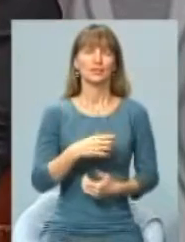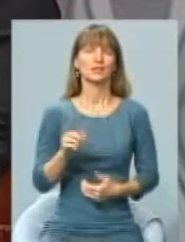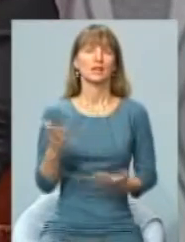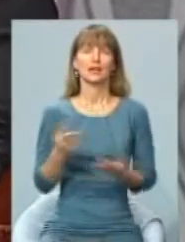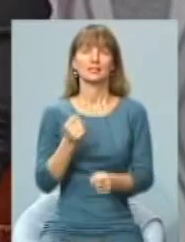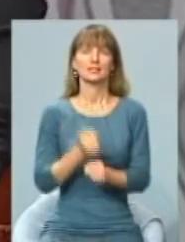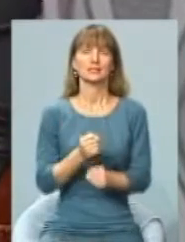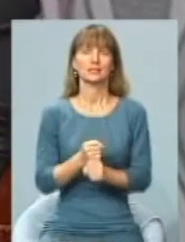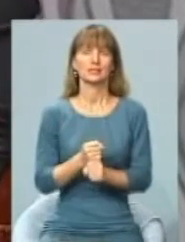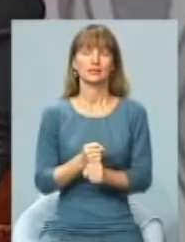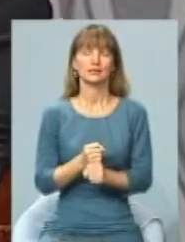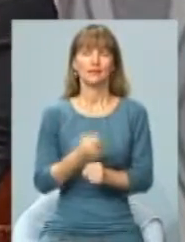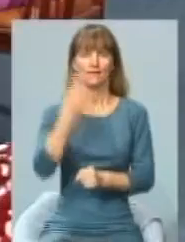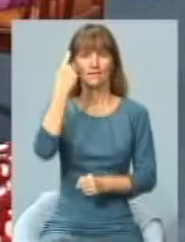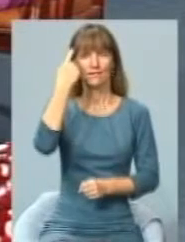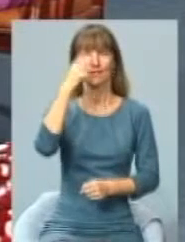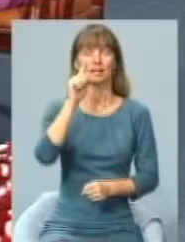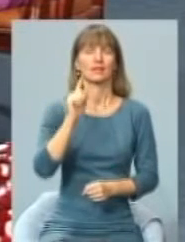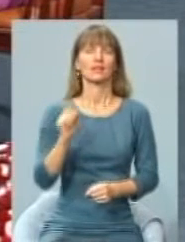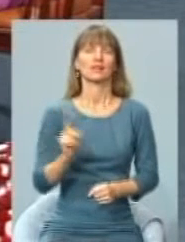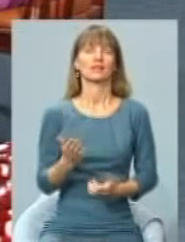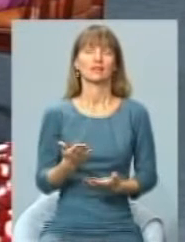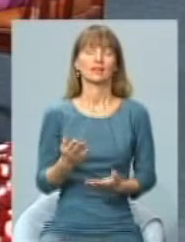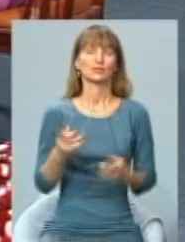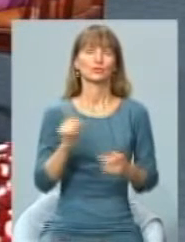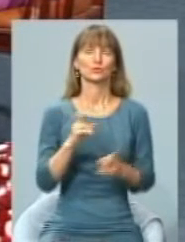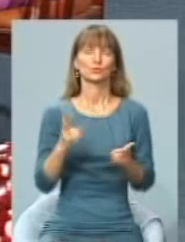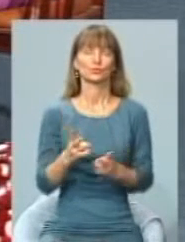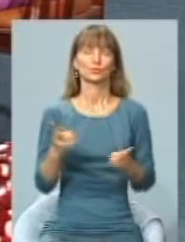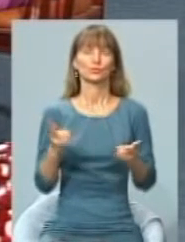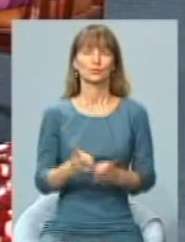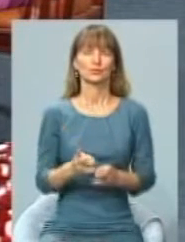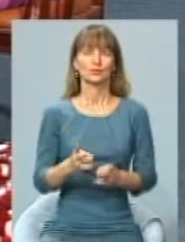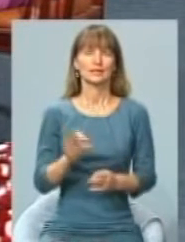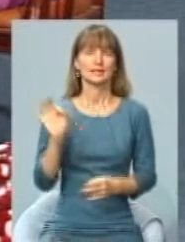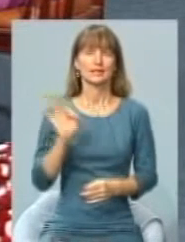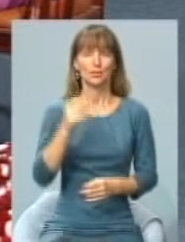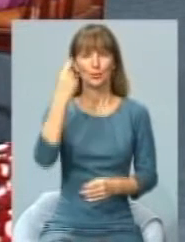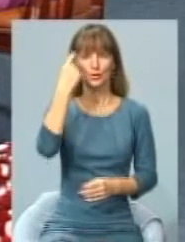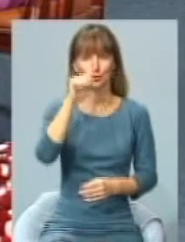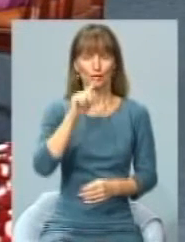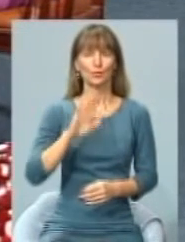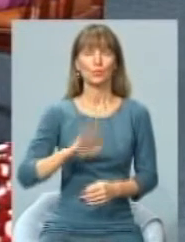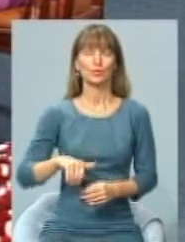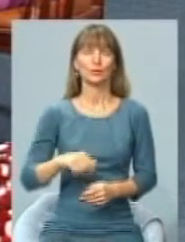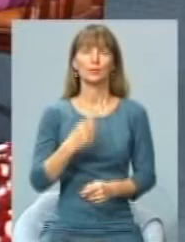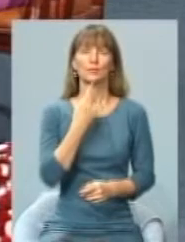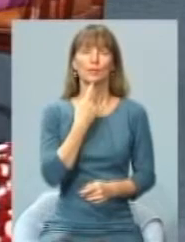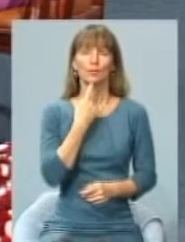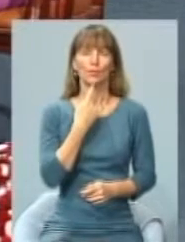створити власний винахід? Ну, нужно сначала придумать его, потом